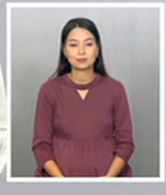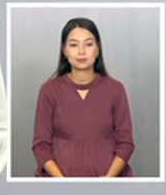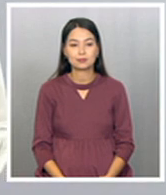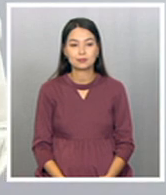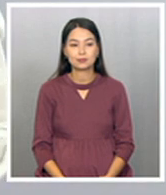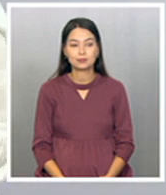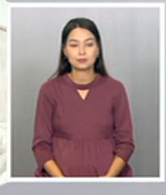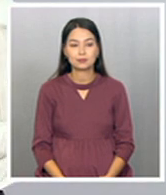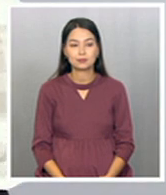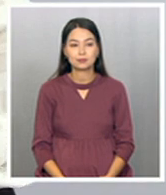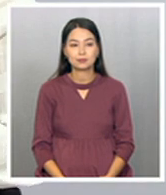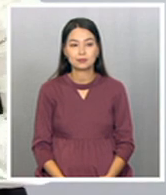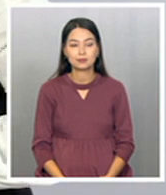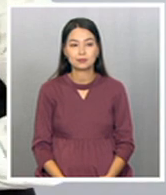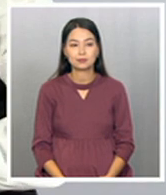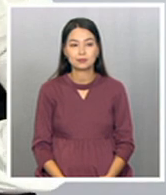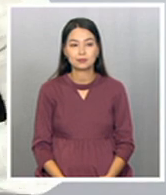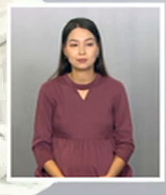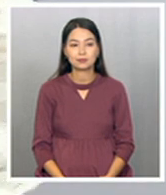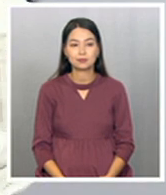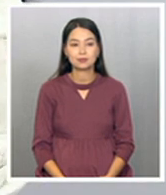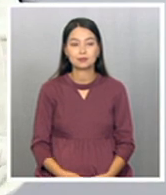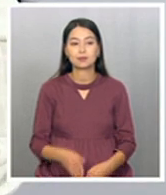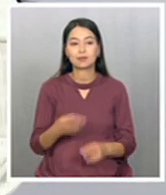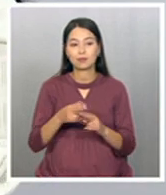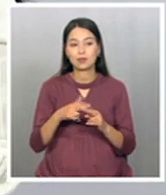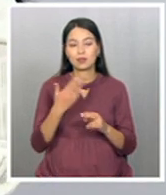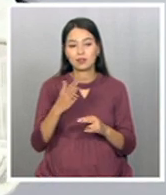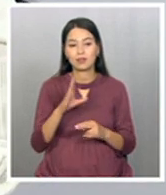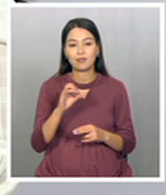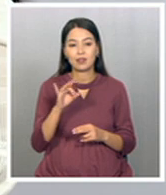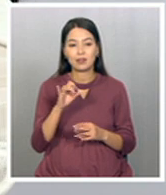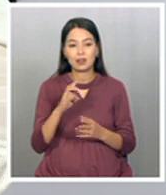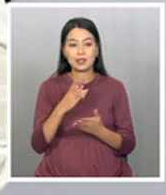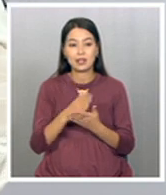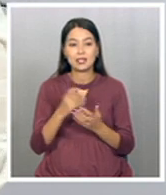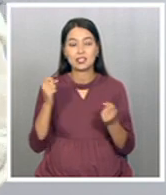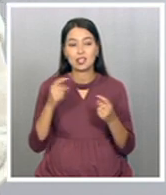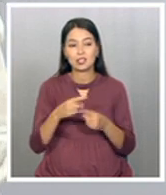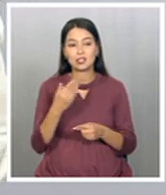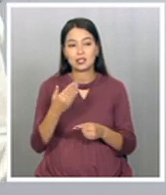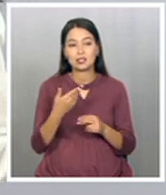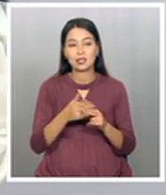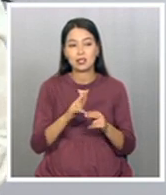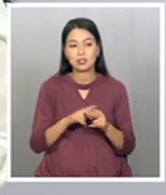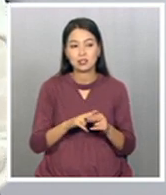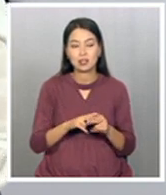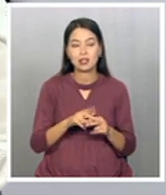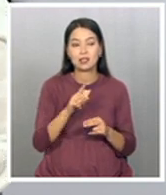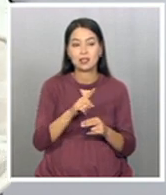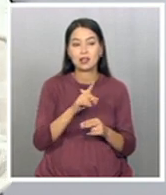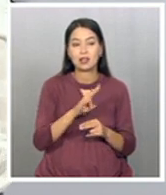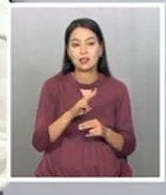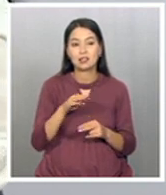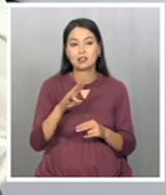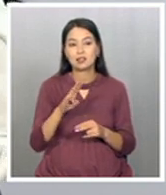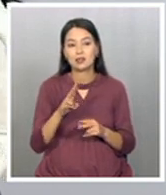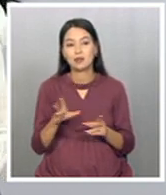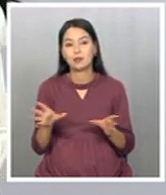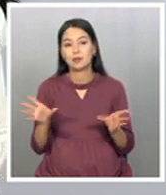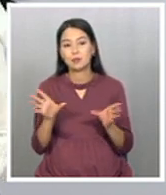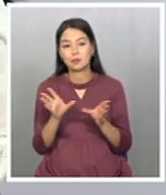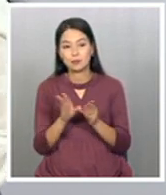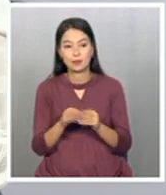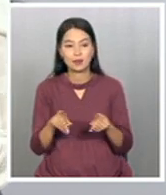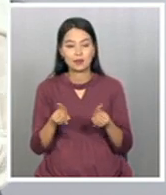n1 мен n2 ол нормаль векторлар. Сәйкесінше бізде балалар осы нормаль векторлардың координаттары да мына